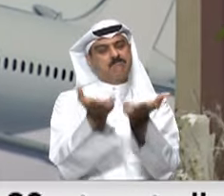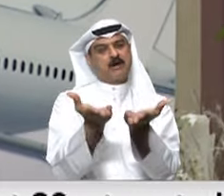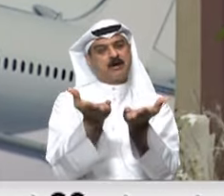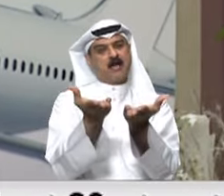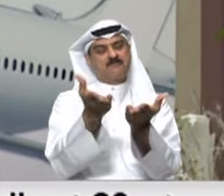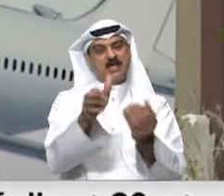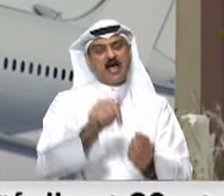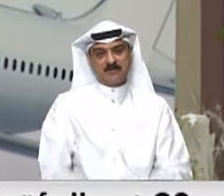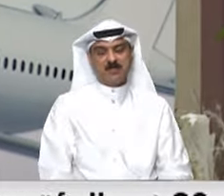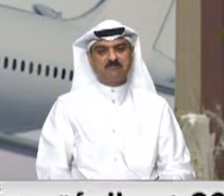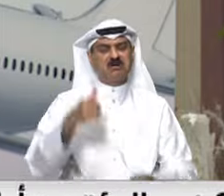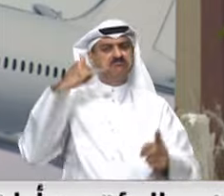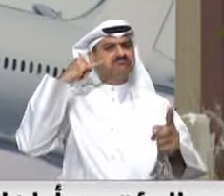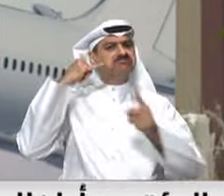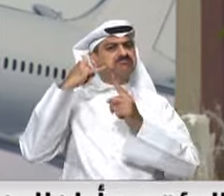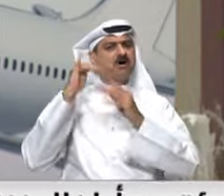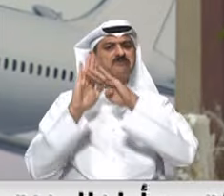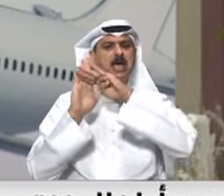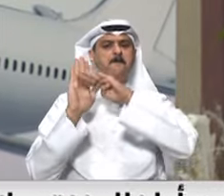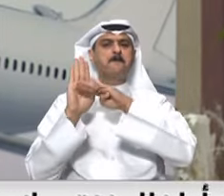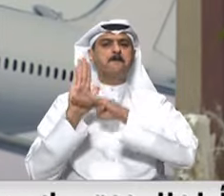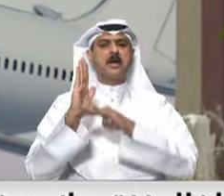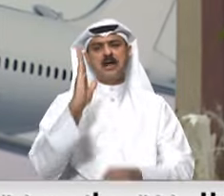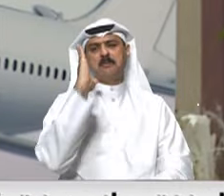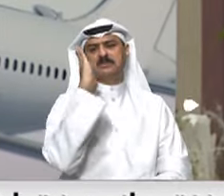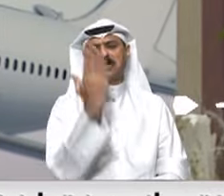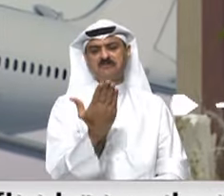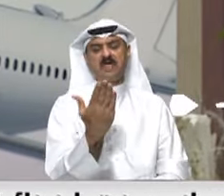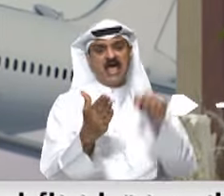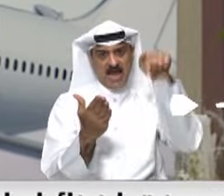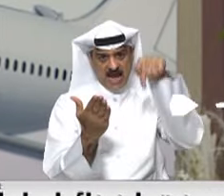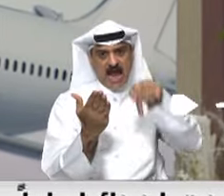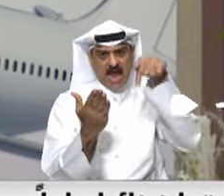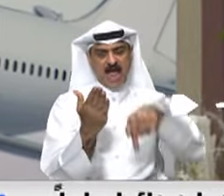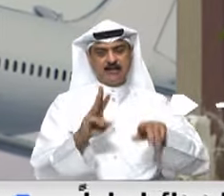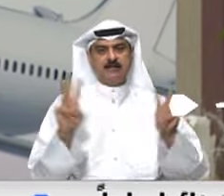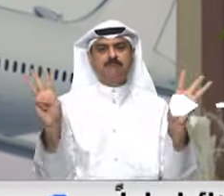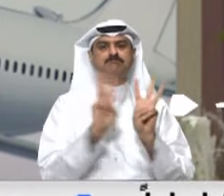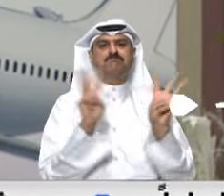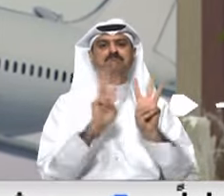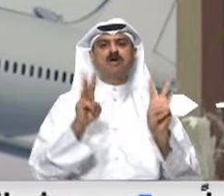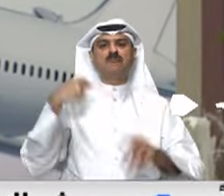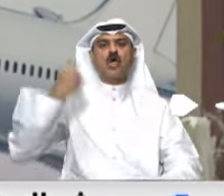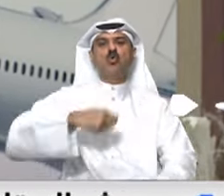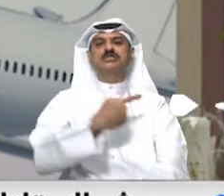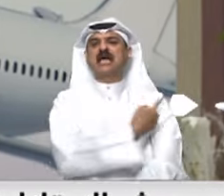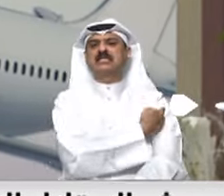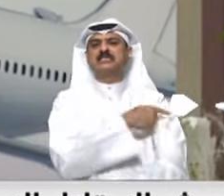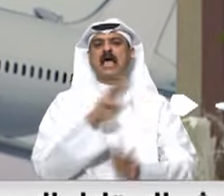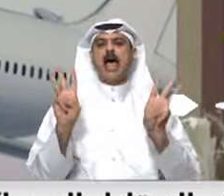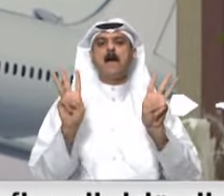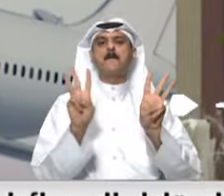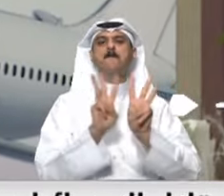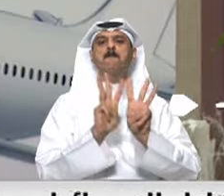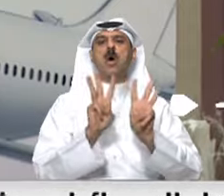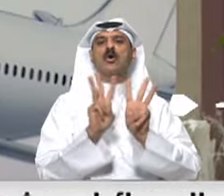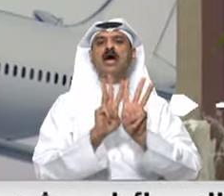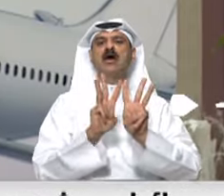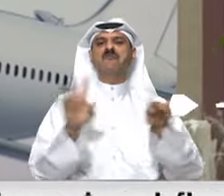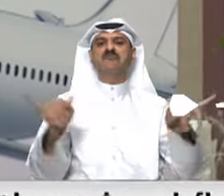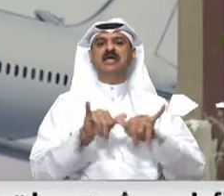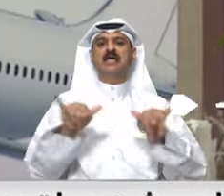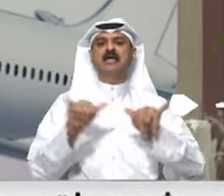الى هواتفنا وممكن الدخول عن طريق الحين حاليا عن طريق يعني ويب سايت وزاره الصحه